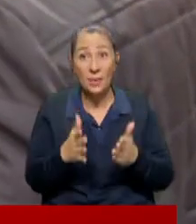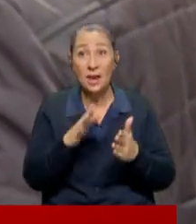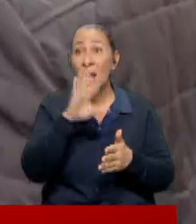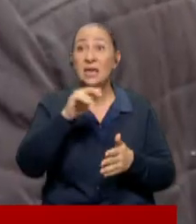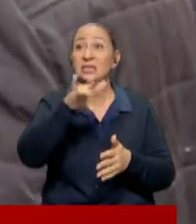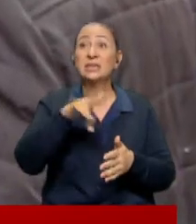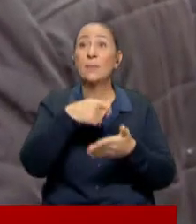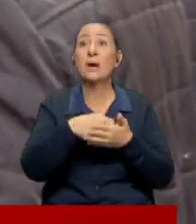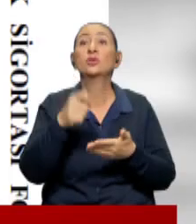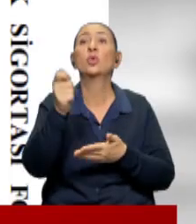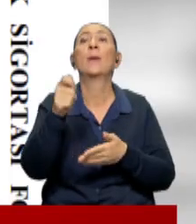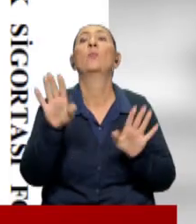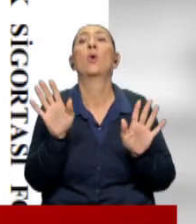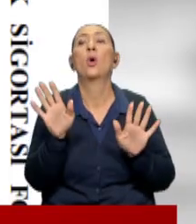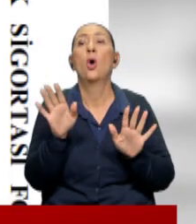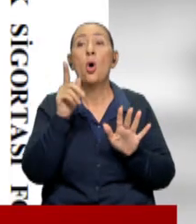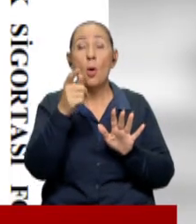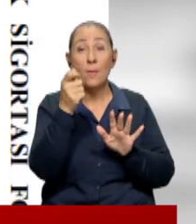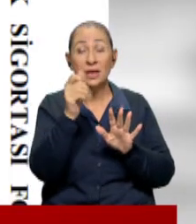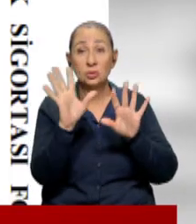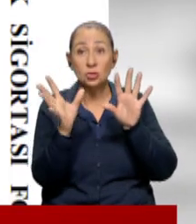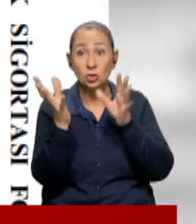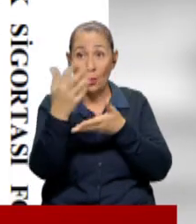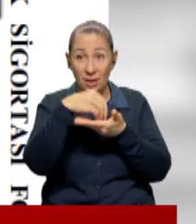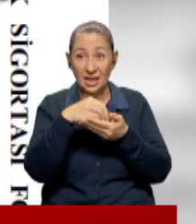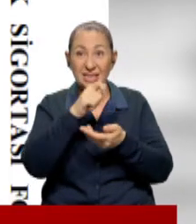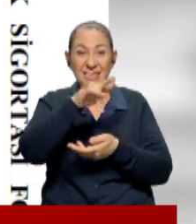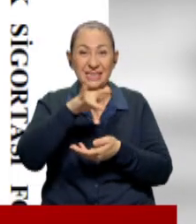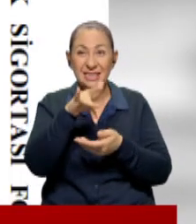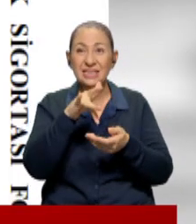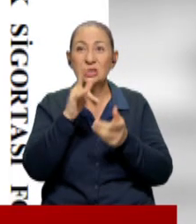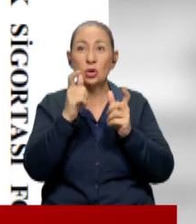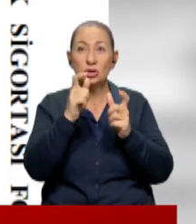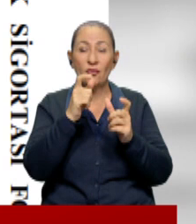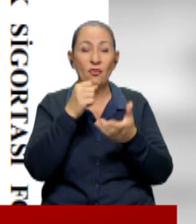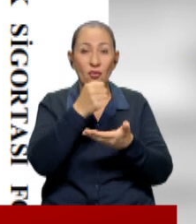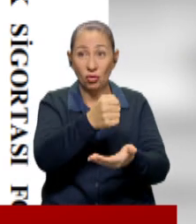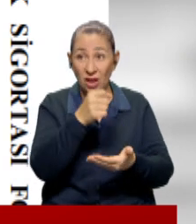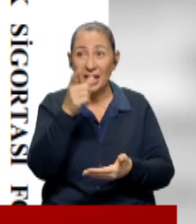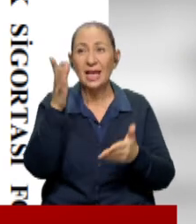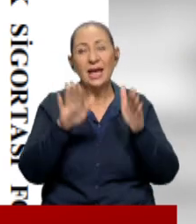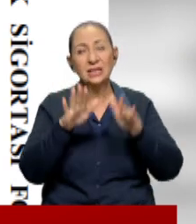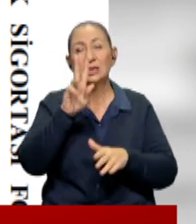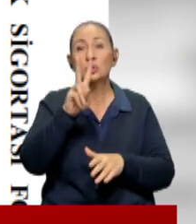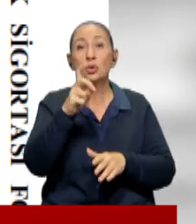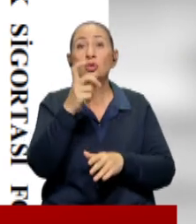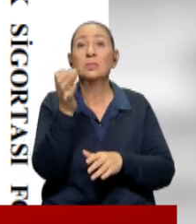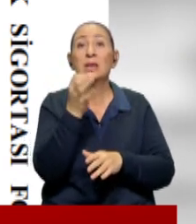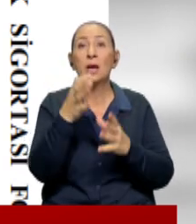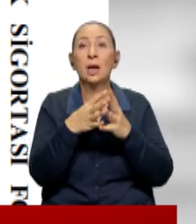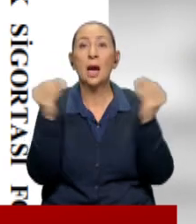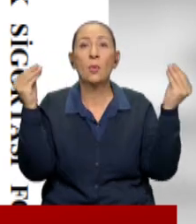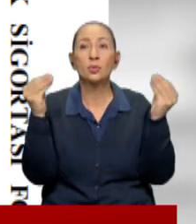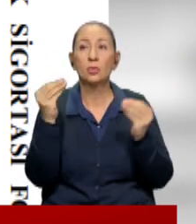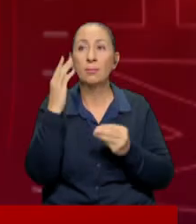her işsize maaş bağlanmıyor. O paranın toplandığı işsizlik sigortası fonundansa yaklaşık 29 milyar liranın